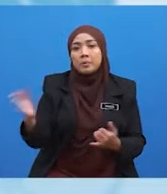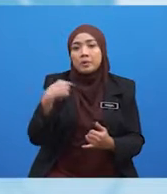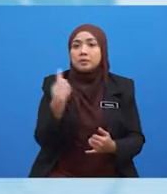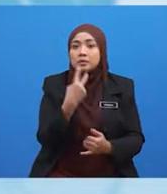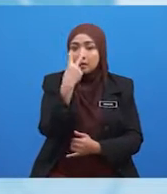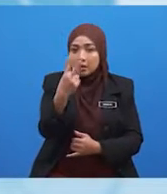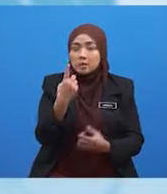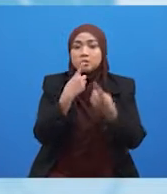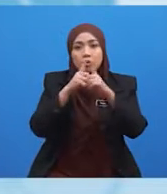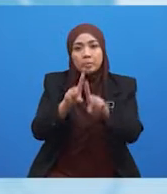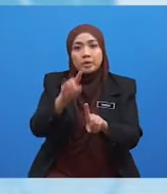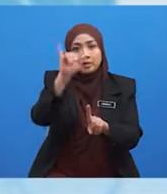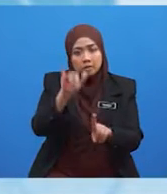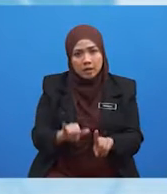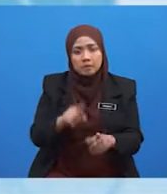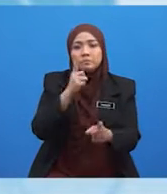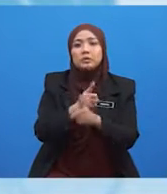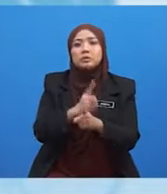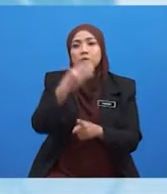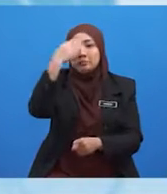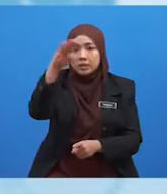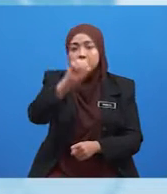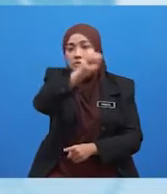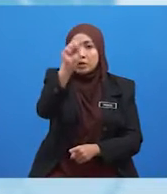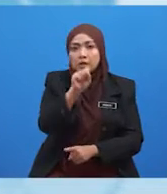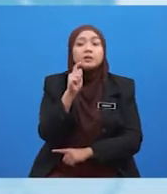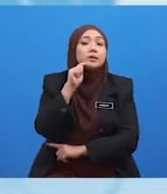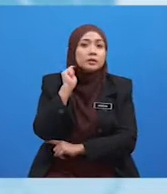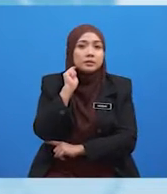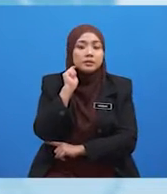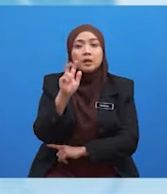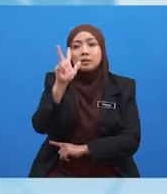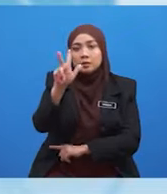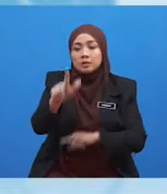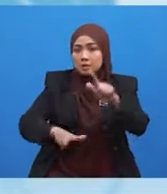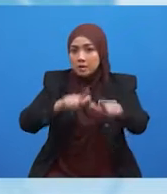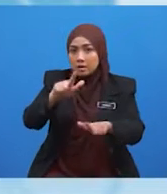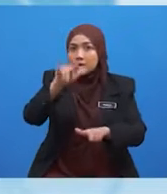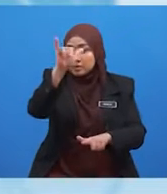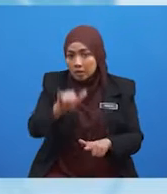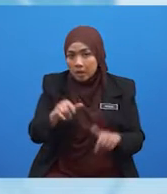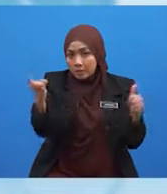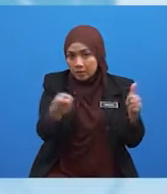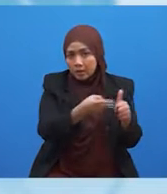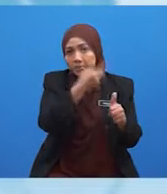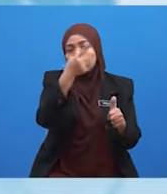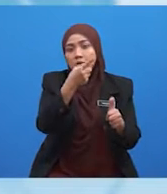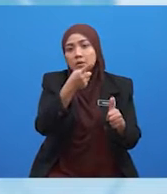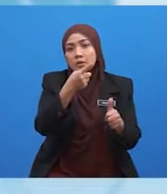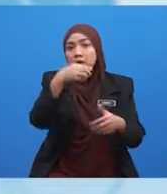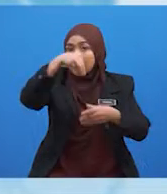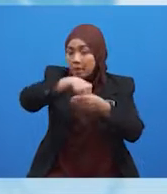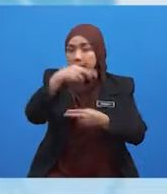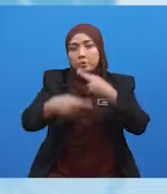mari kita lihat jawaban yang sepatutnya bagi soal yang tadi Tiger langkah yang pertama dalam